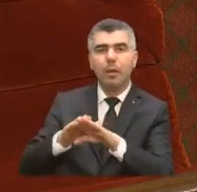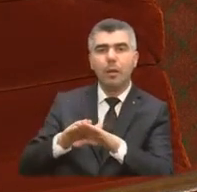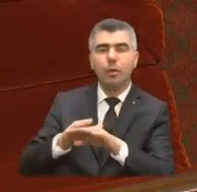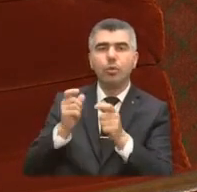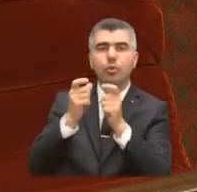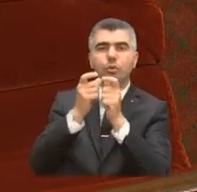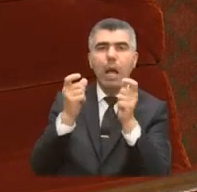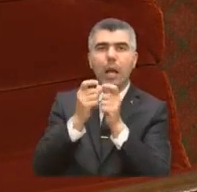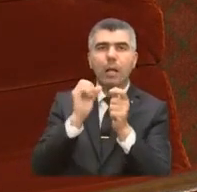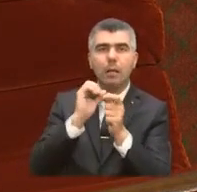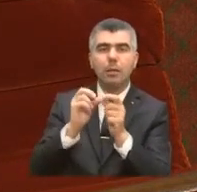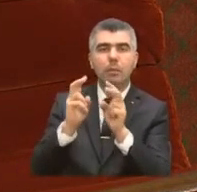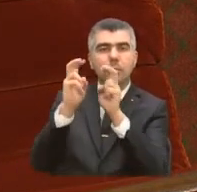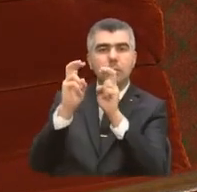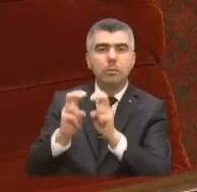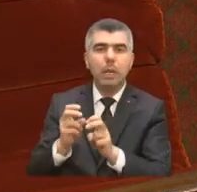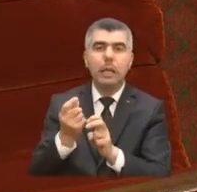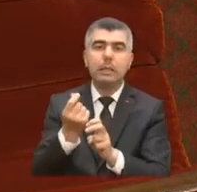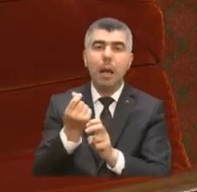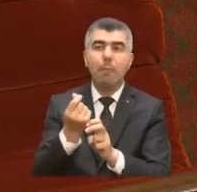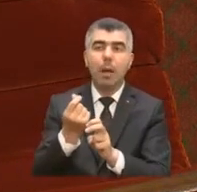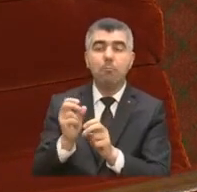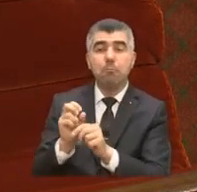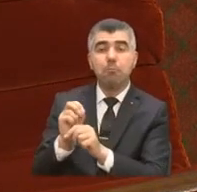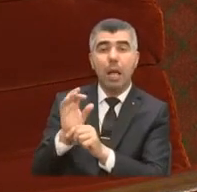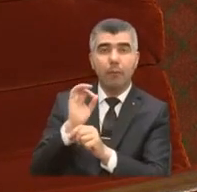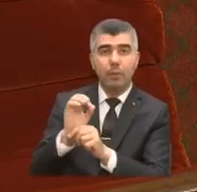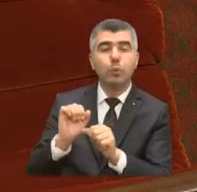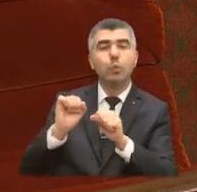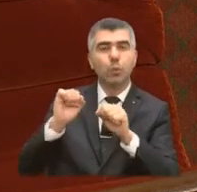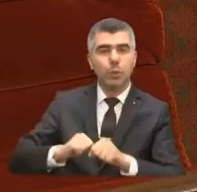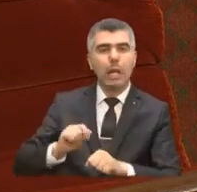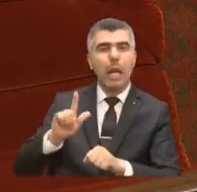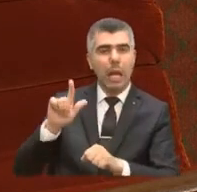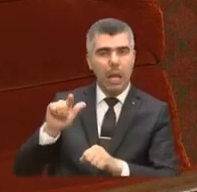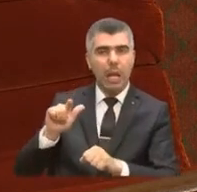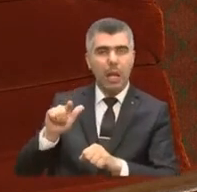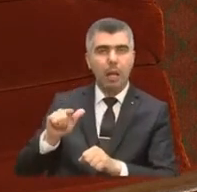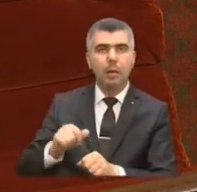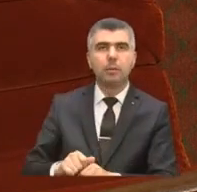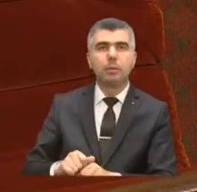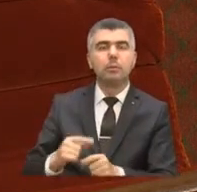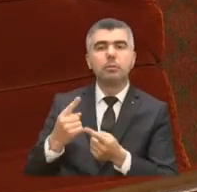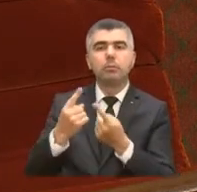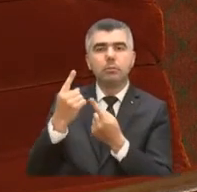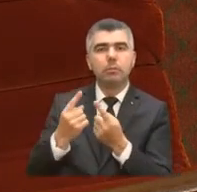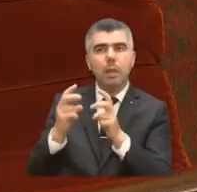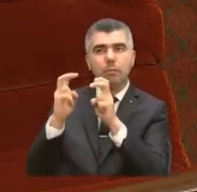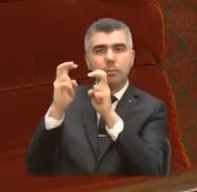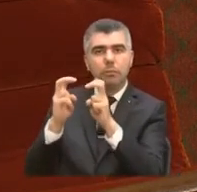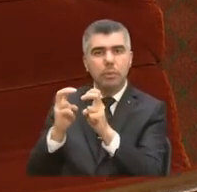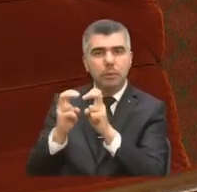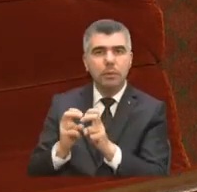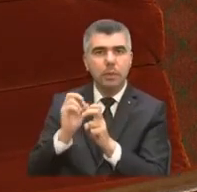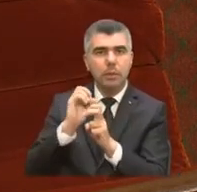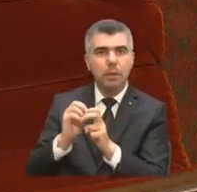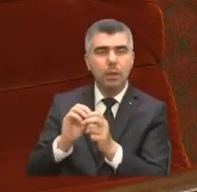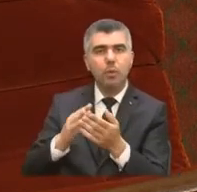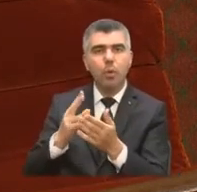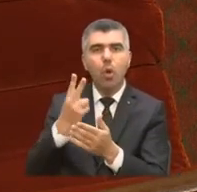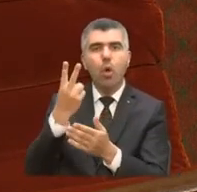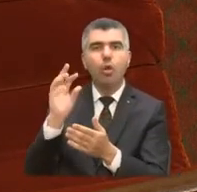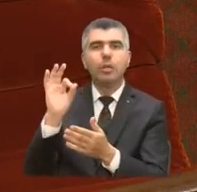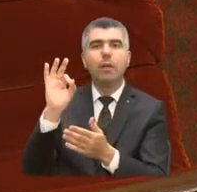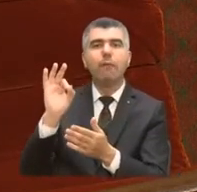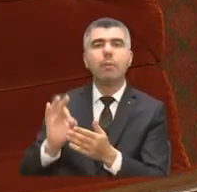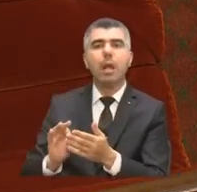الوطنيه والاجنبيه لخفض اثمنه التذاكر، واستجاب البعض منها حيث عرضت تخفيضات تفضيليه بلغت